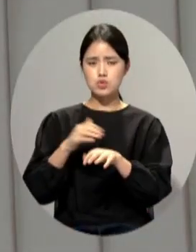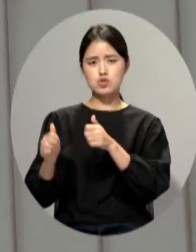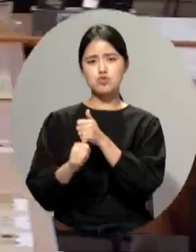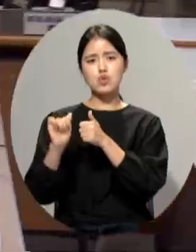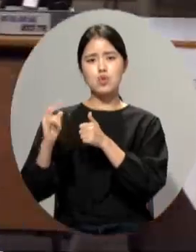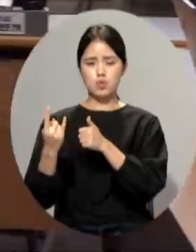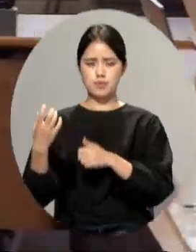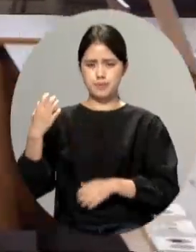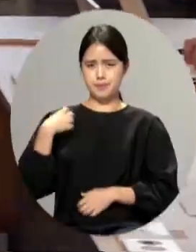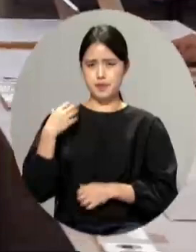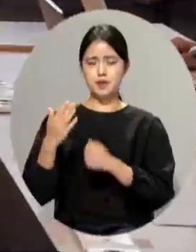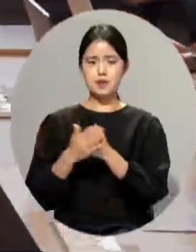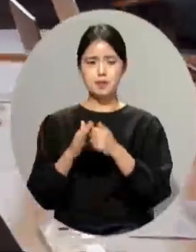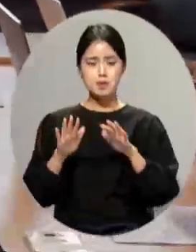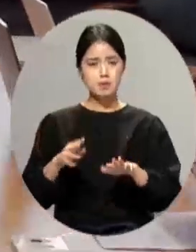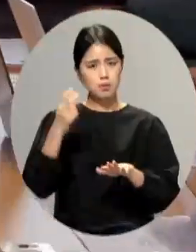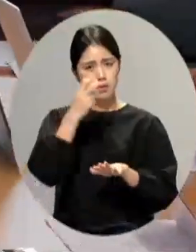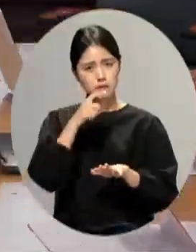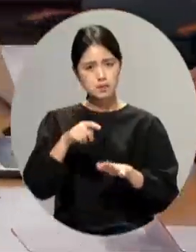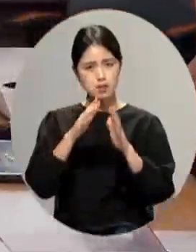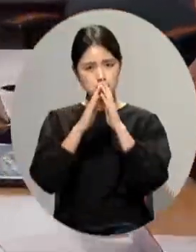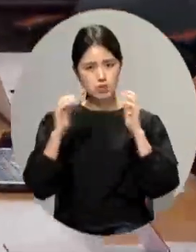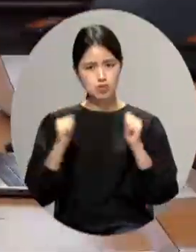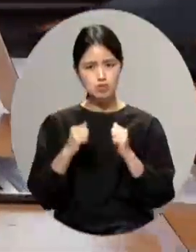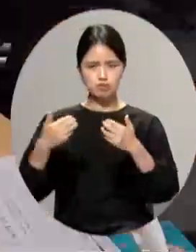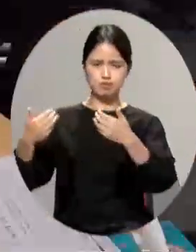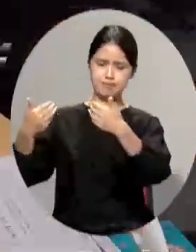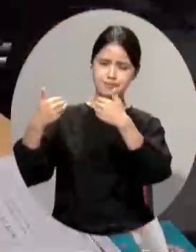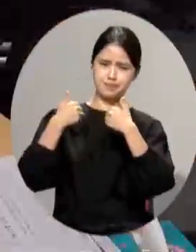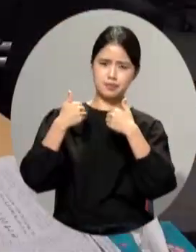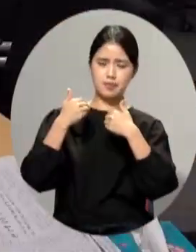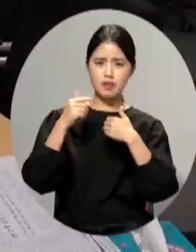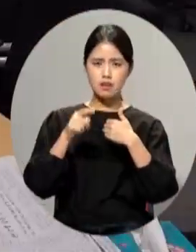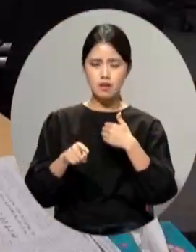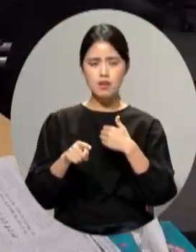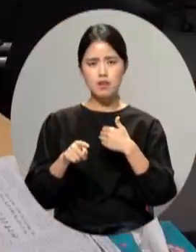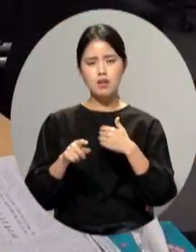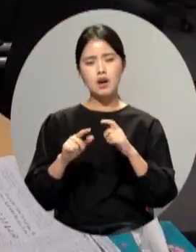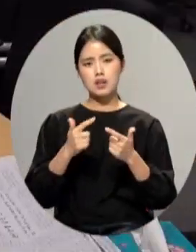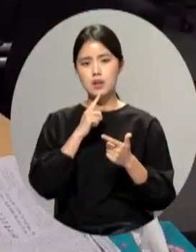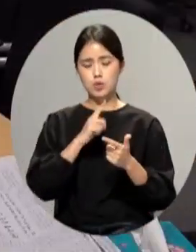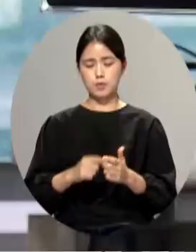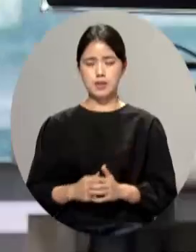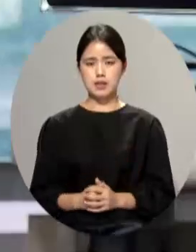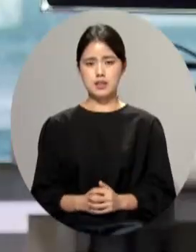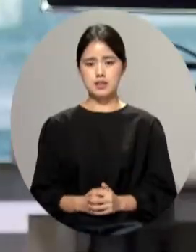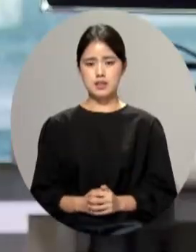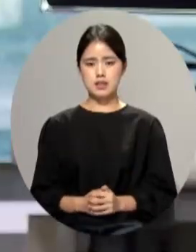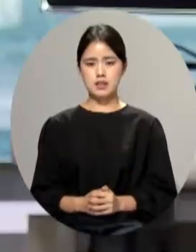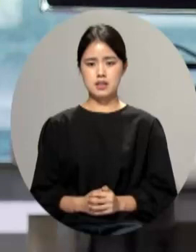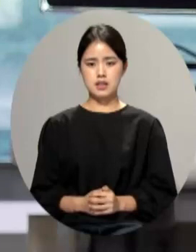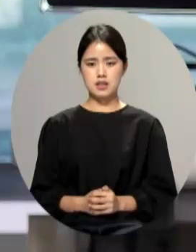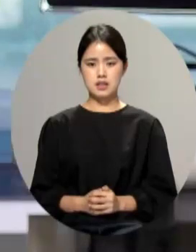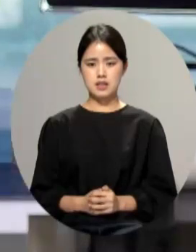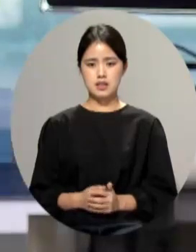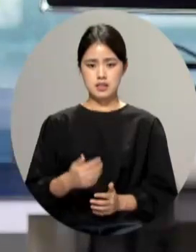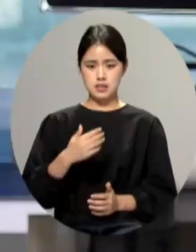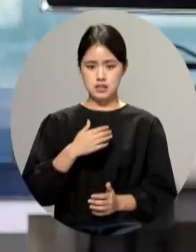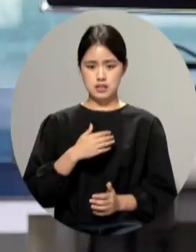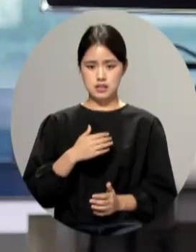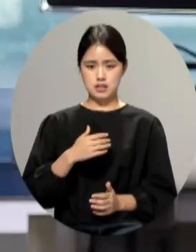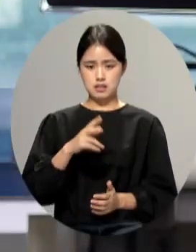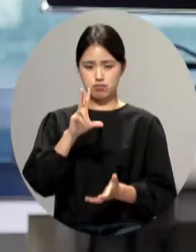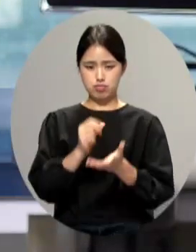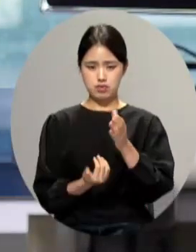게 사실이라며 이번 감사가 전라북도를 표적으로 삼은 것은 아니라는 입장입니다. 제기되는